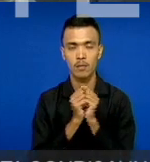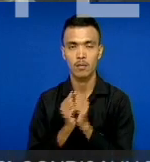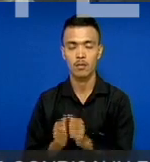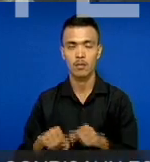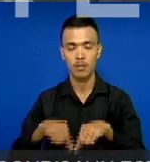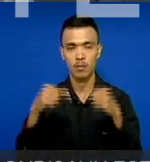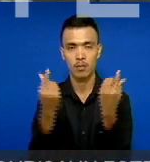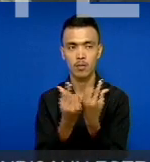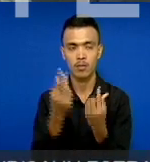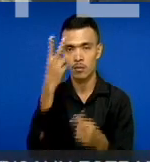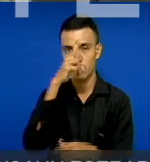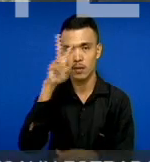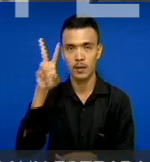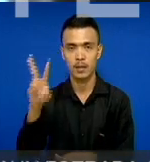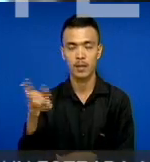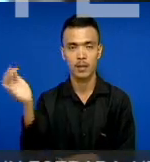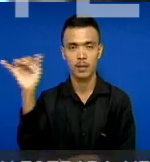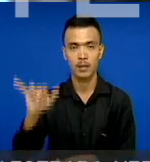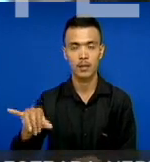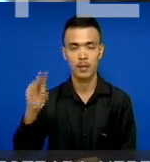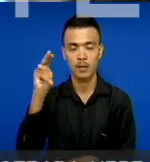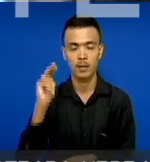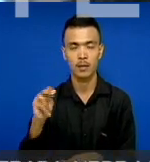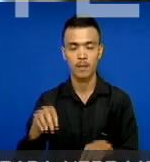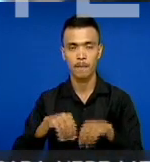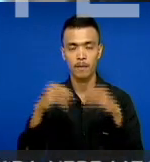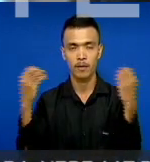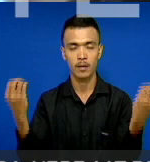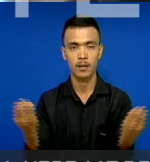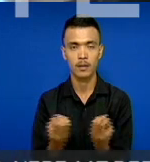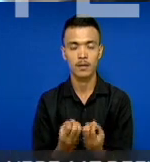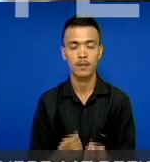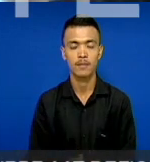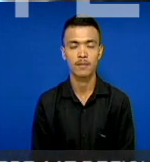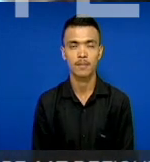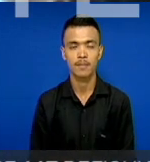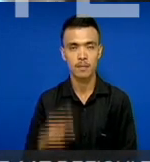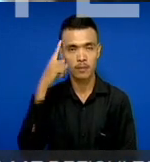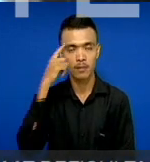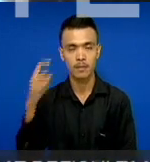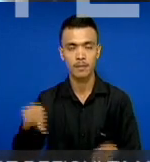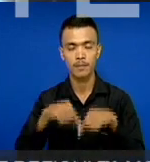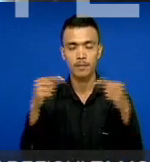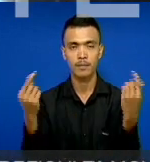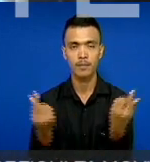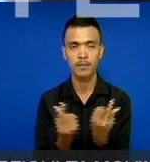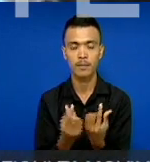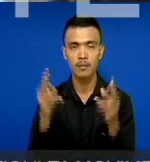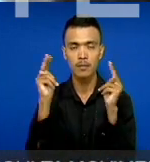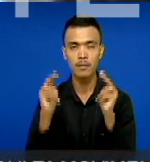ho identifika sira in termos de organisasi, tama organisasi arte marciais sira,